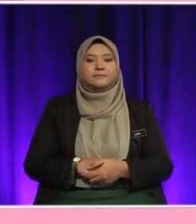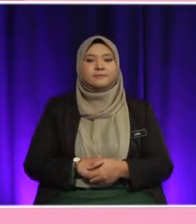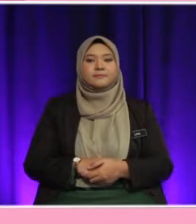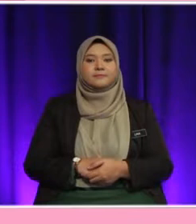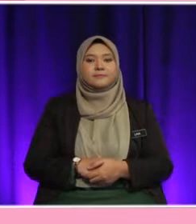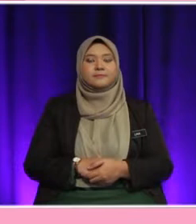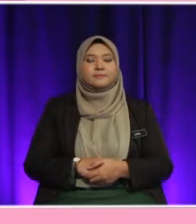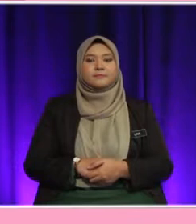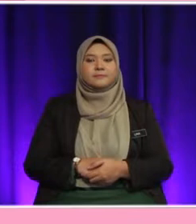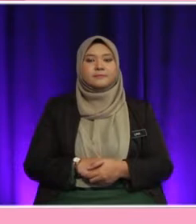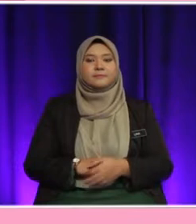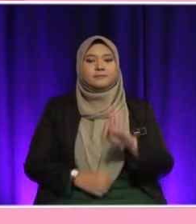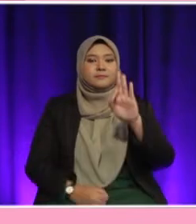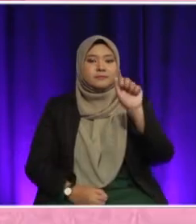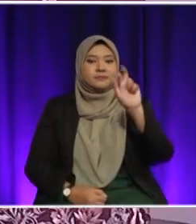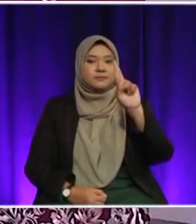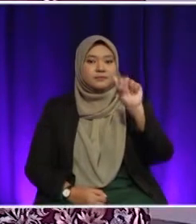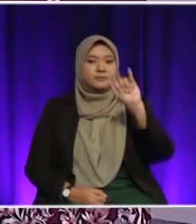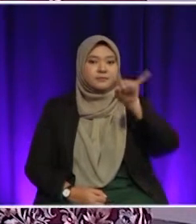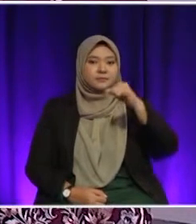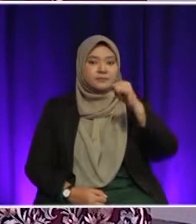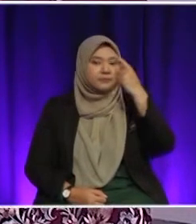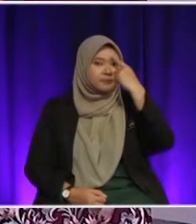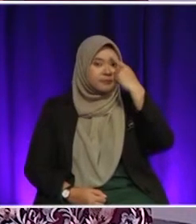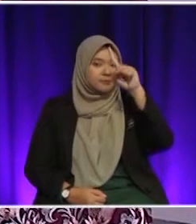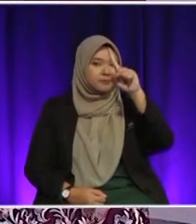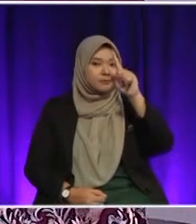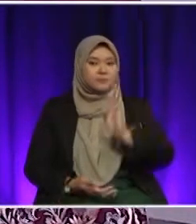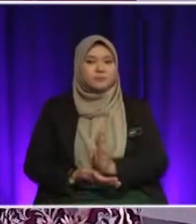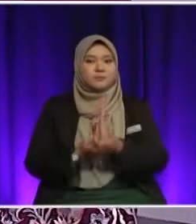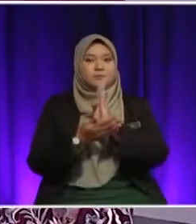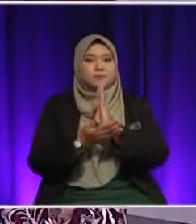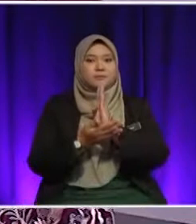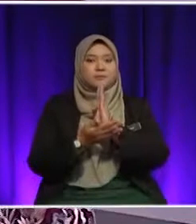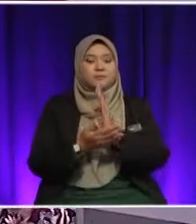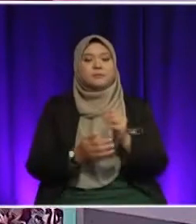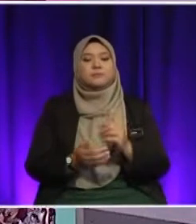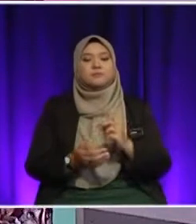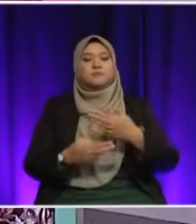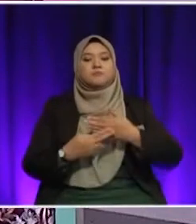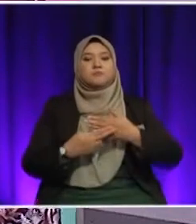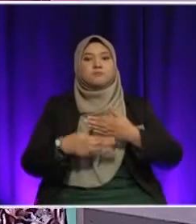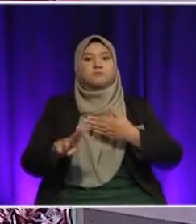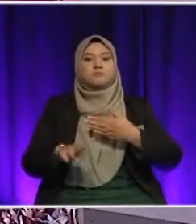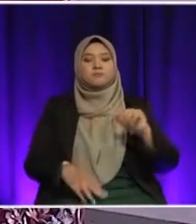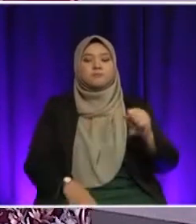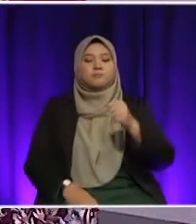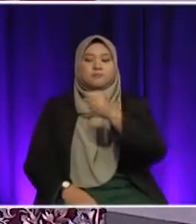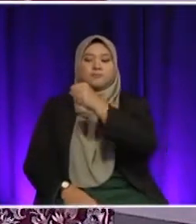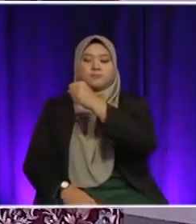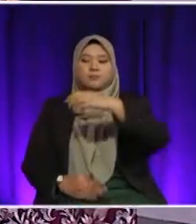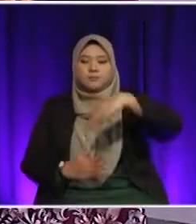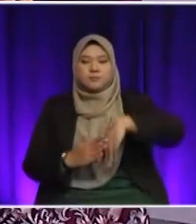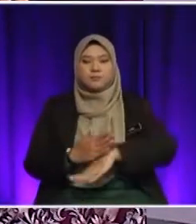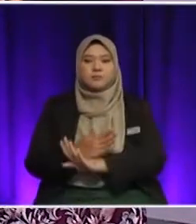jadi coy sudah lihat tadi sistem pembiakan lelaki dengan struktur sistem pembiakan perempuan suka atas meja